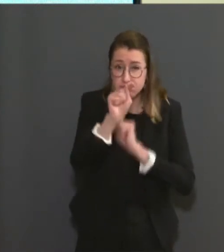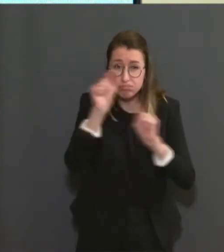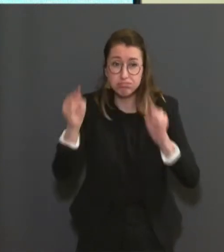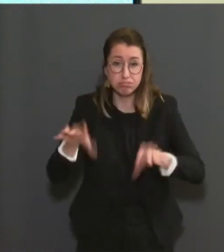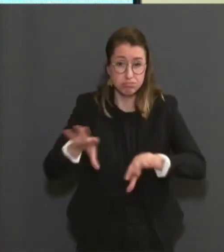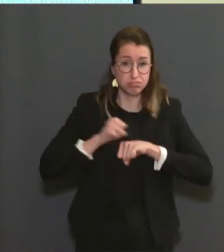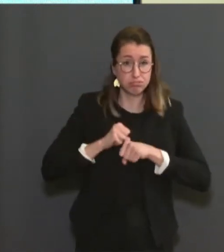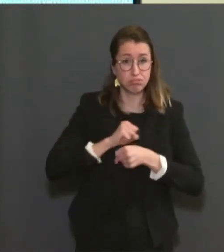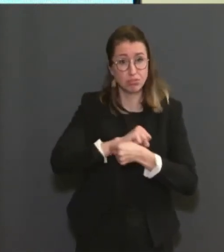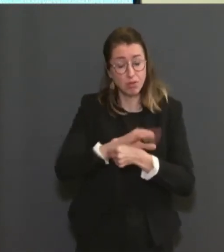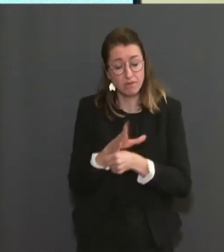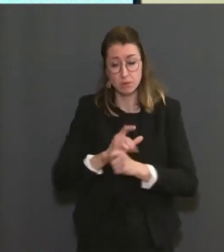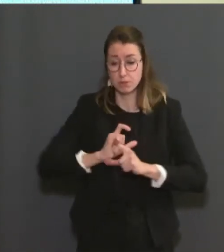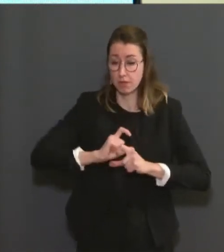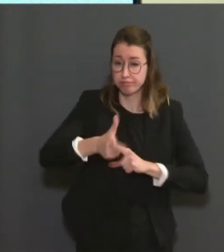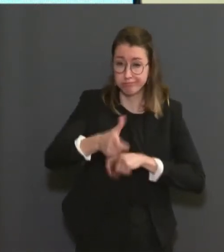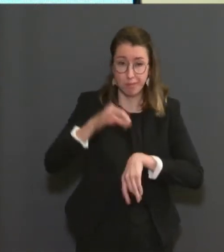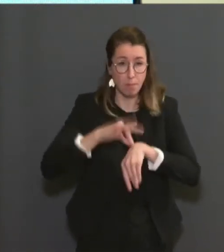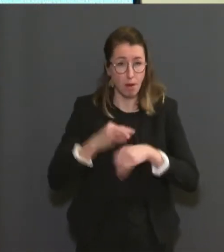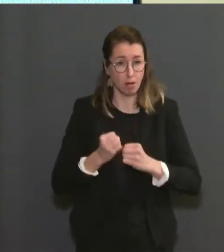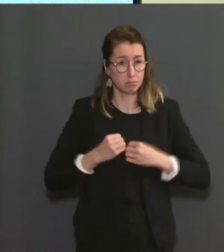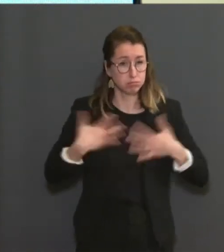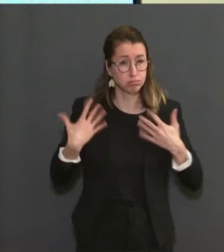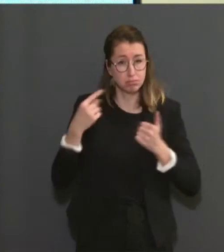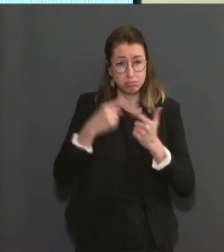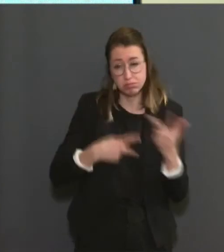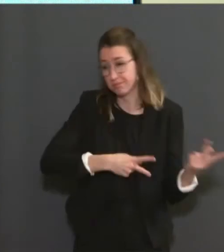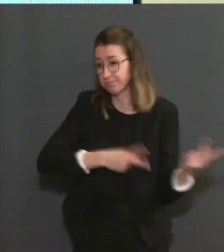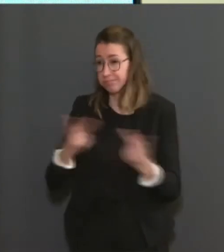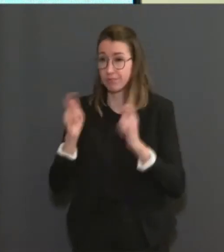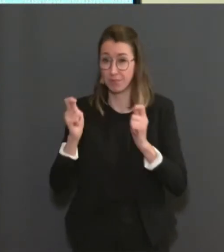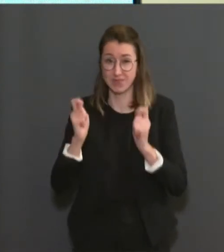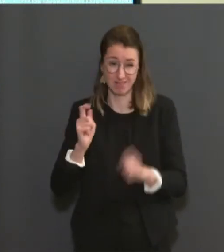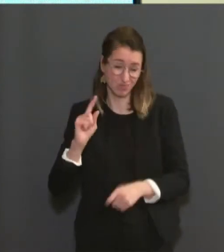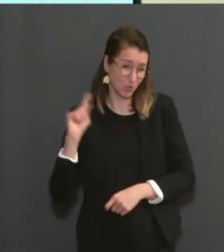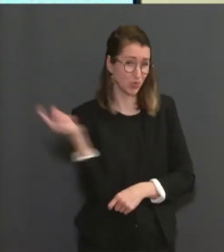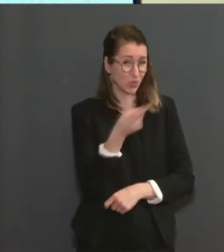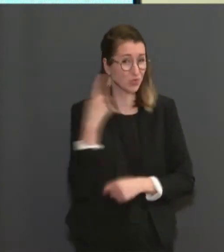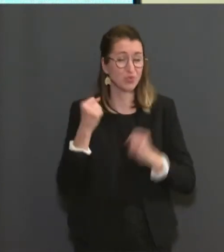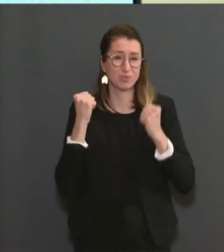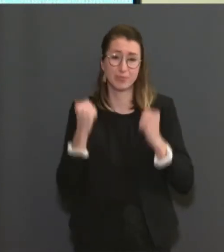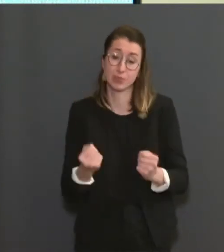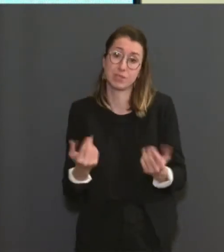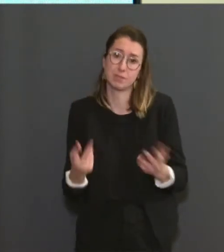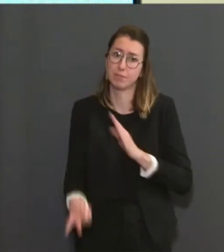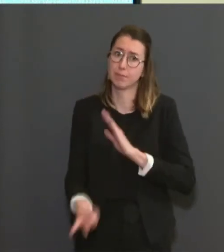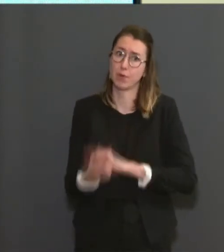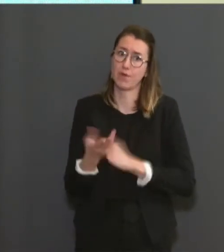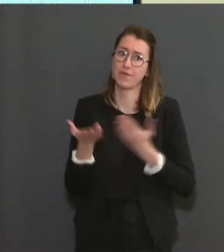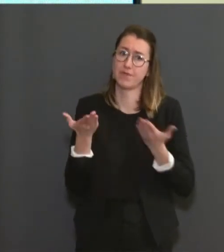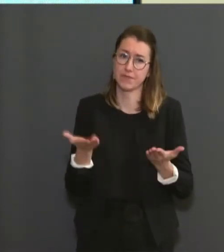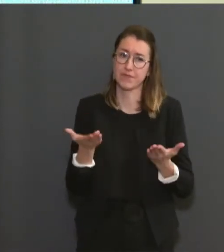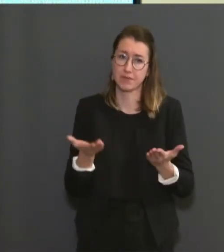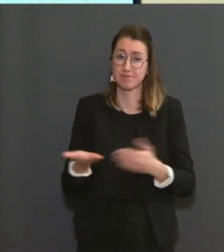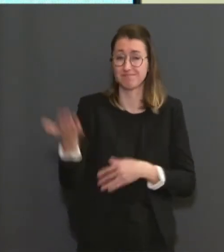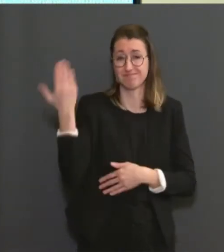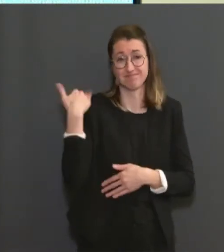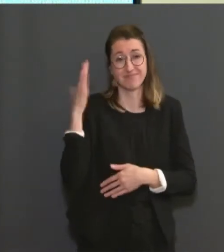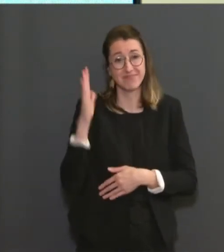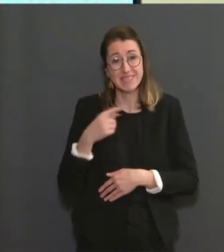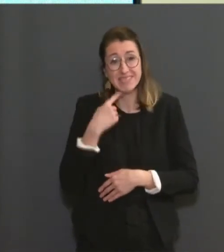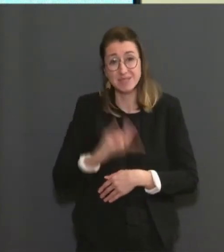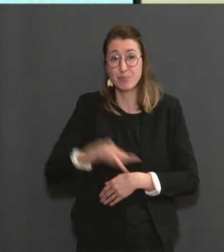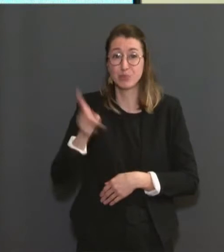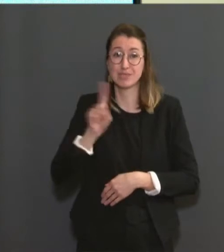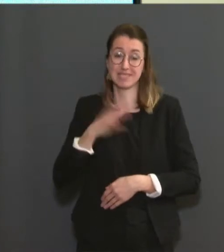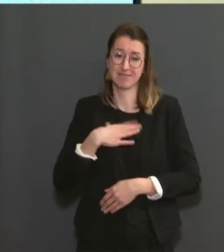soins intensifs. On l'a dit, les hommes, pour des raisons génétiques, sont plus fréquemment touchés de manière sévère par la